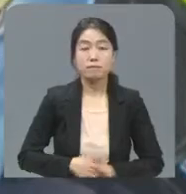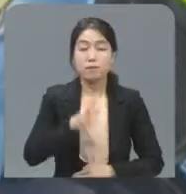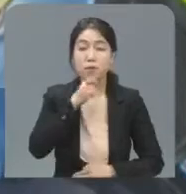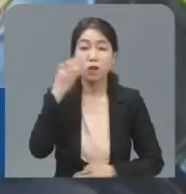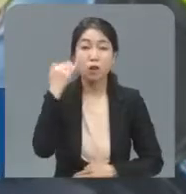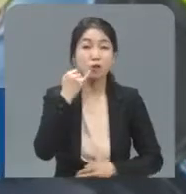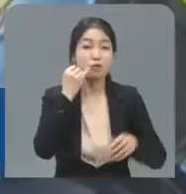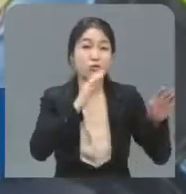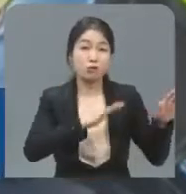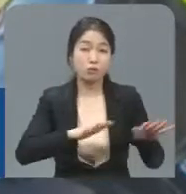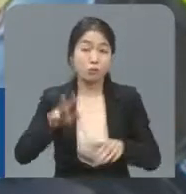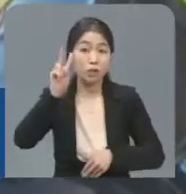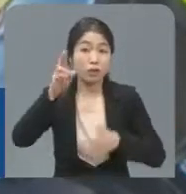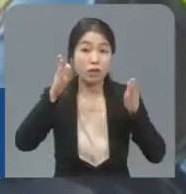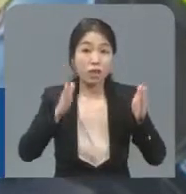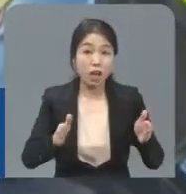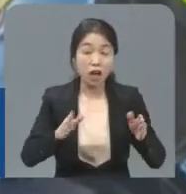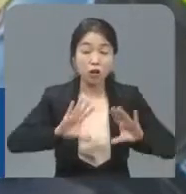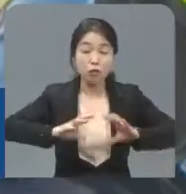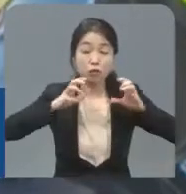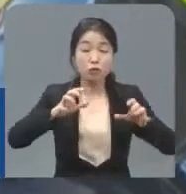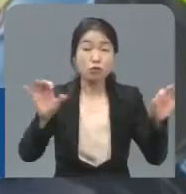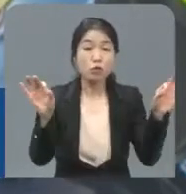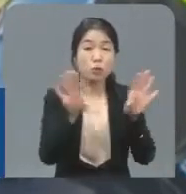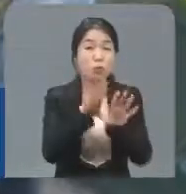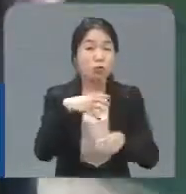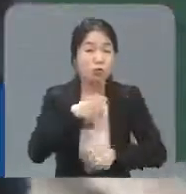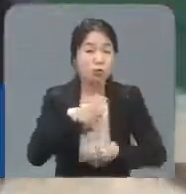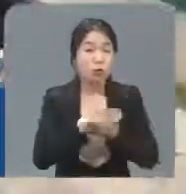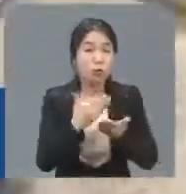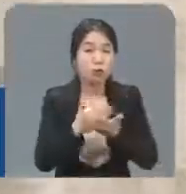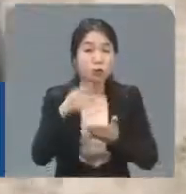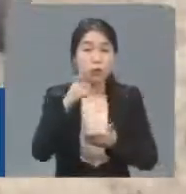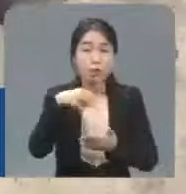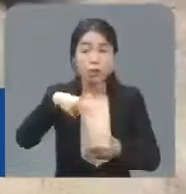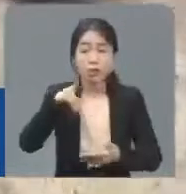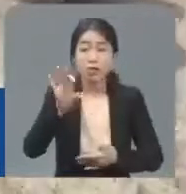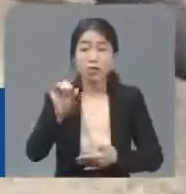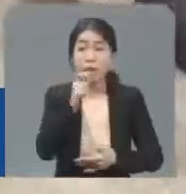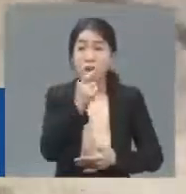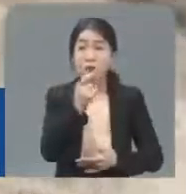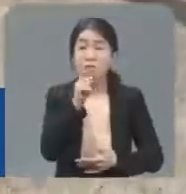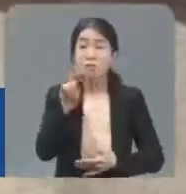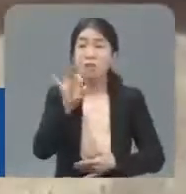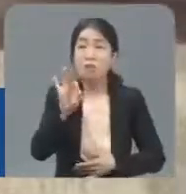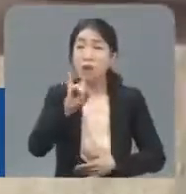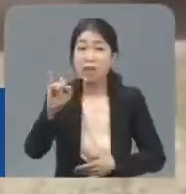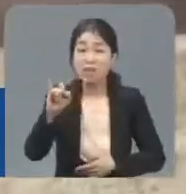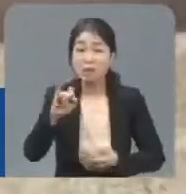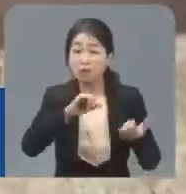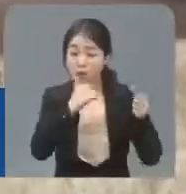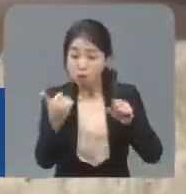여수 바닷가에서 이틀 사이 국제 멸종 위기 종인 상빙의 사체 네 구가 잇따라 발견됐습니다.